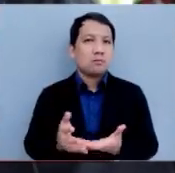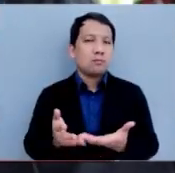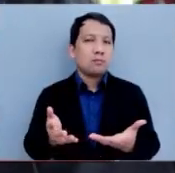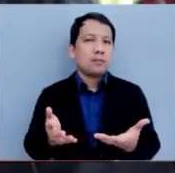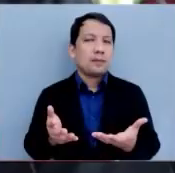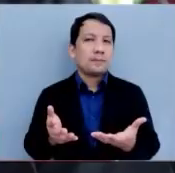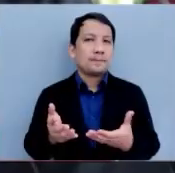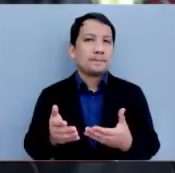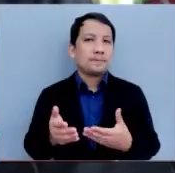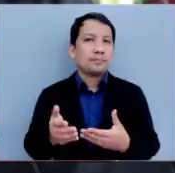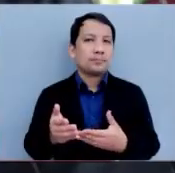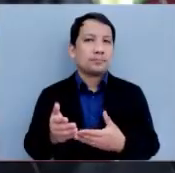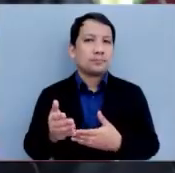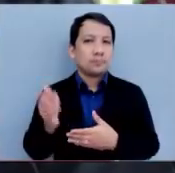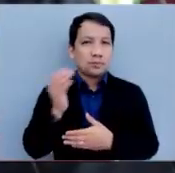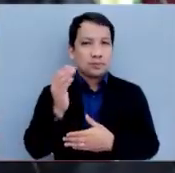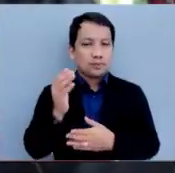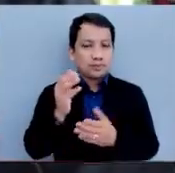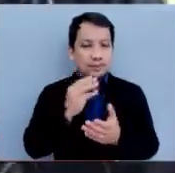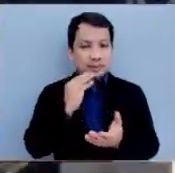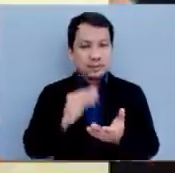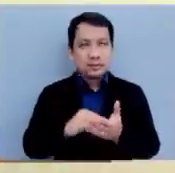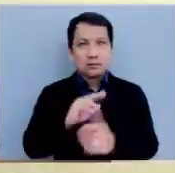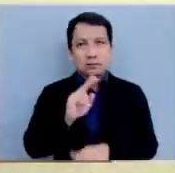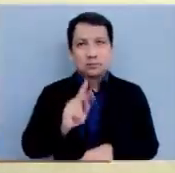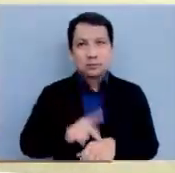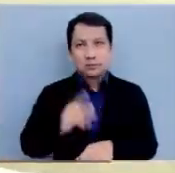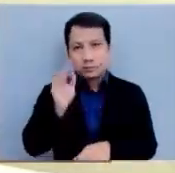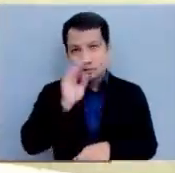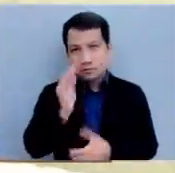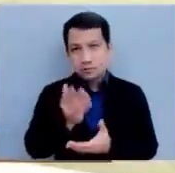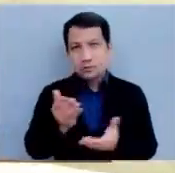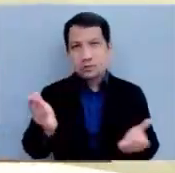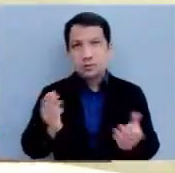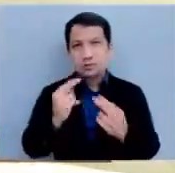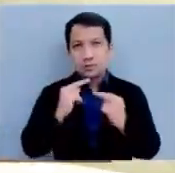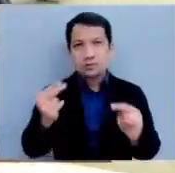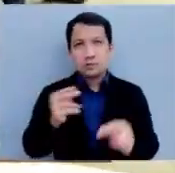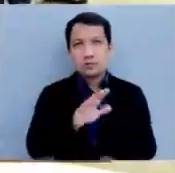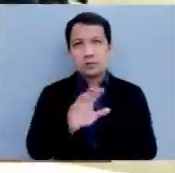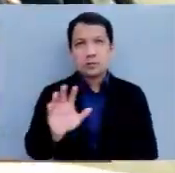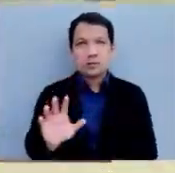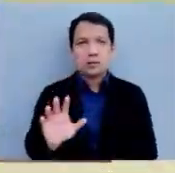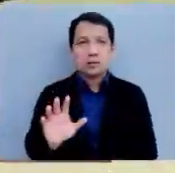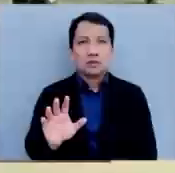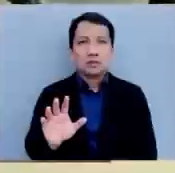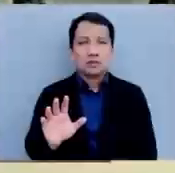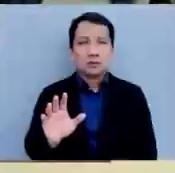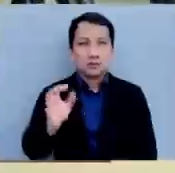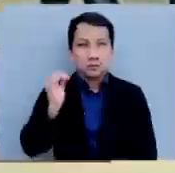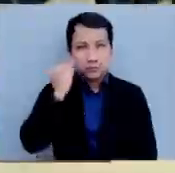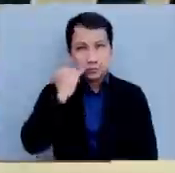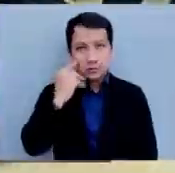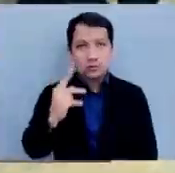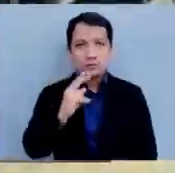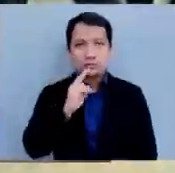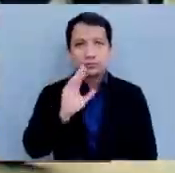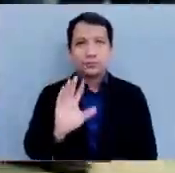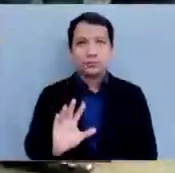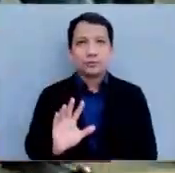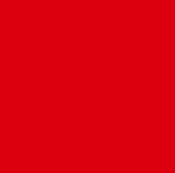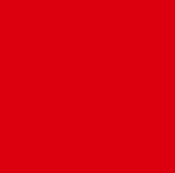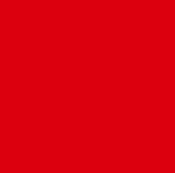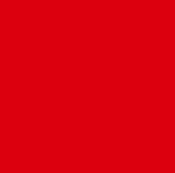coming up with a better image to the Filipinos. Nagbabalita mula sa frontline, Justin Punsalang,